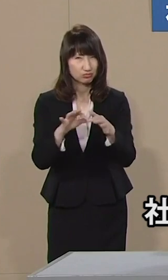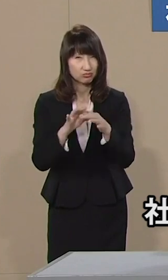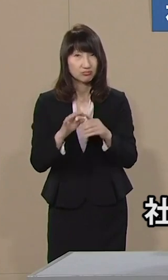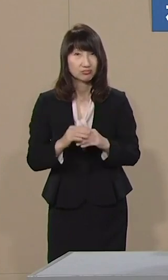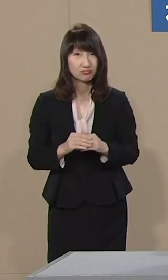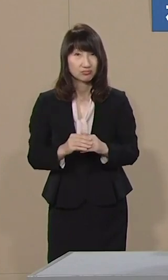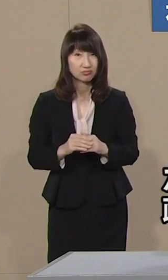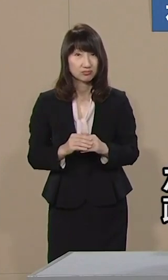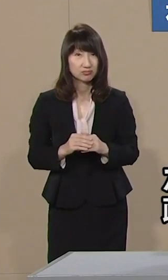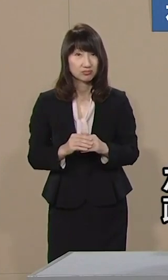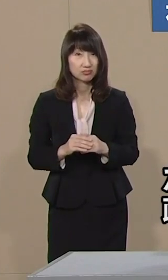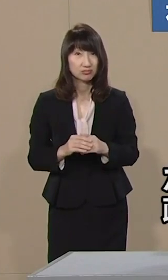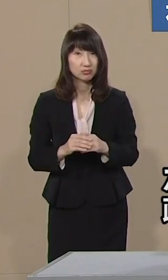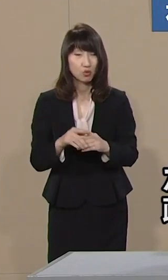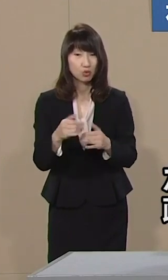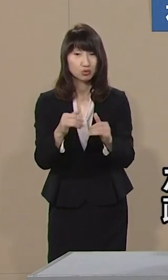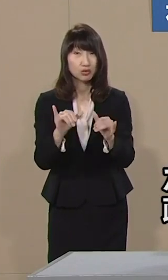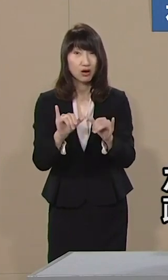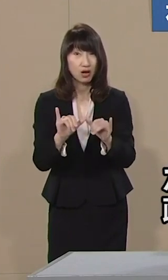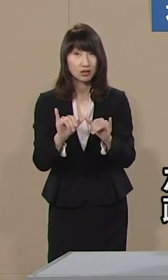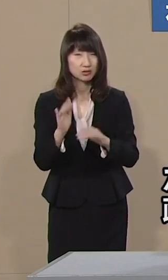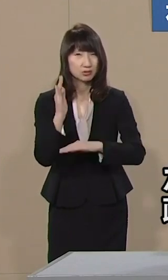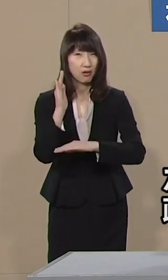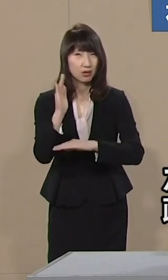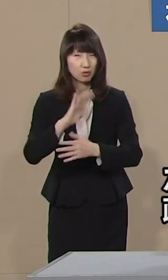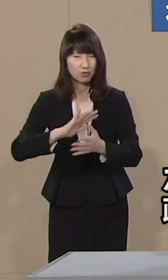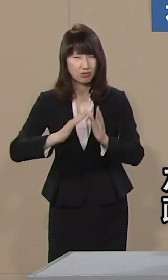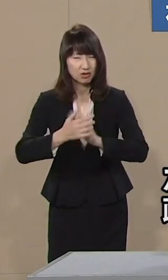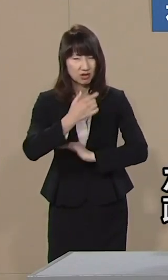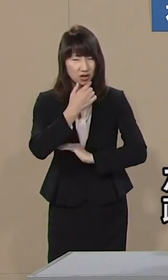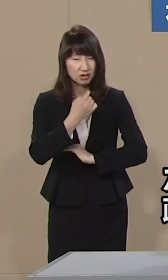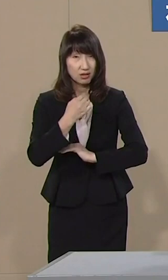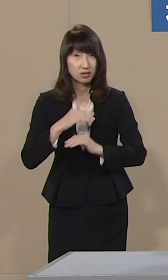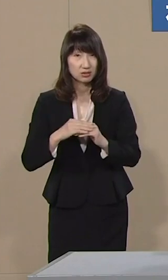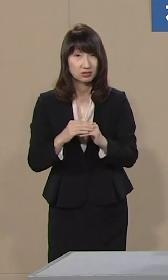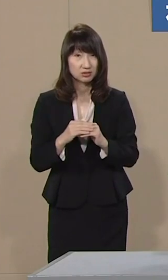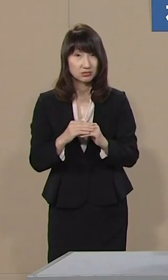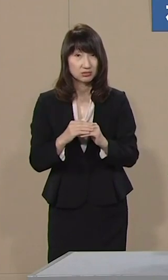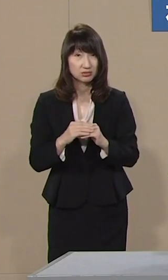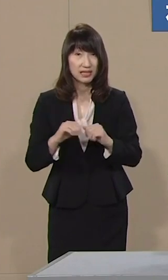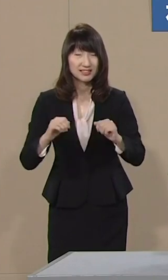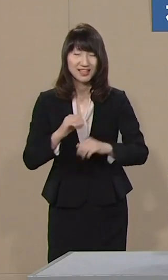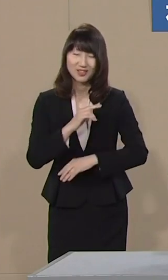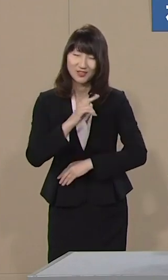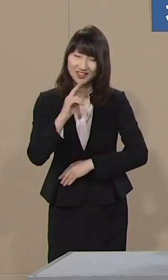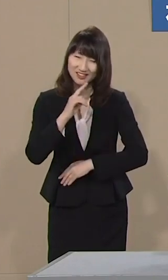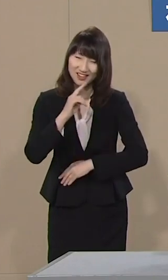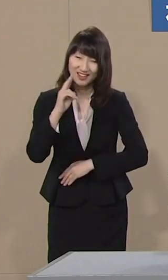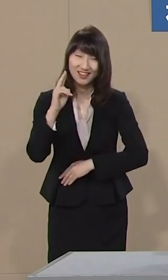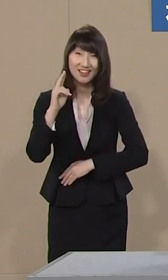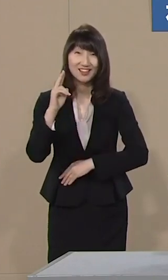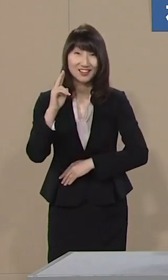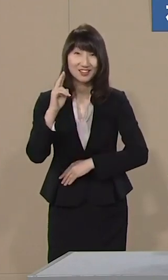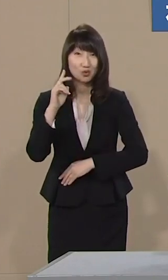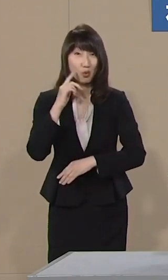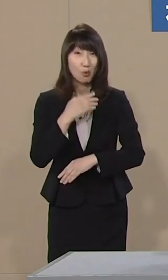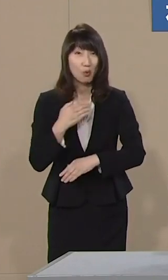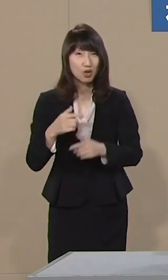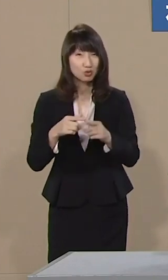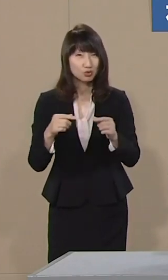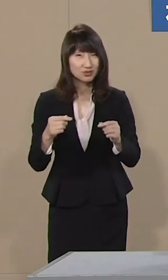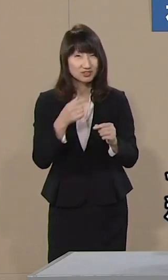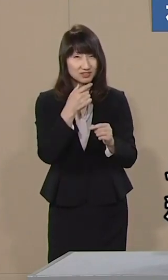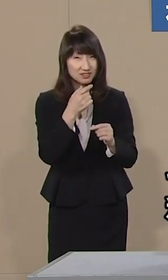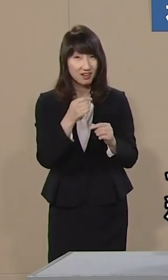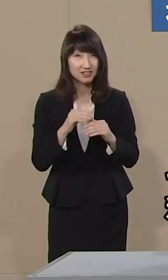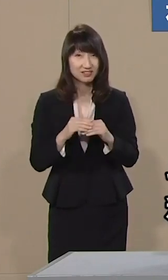ですだからそんな社会を政治を変えたいんです生きてて良かったそう思える国に